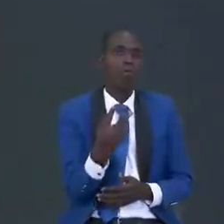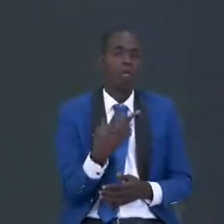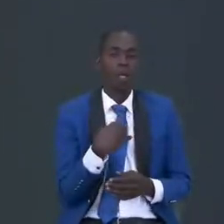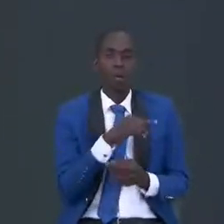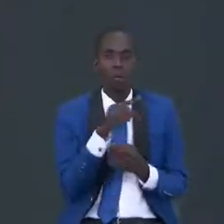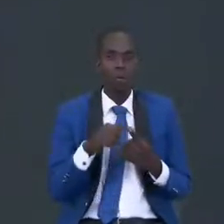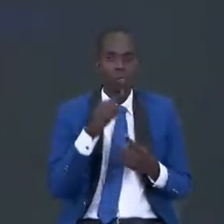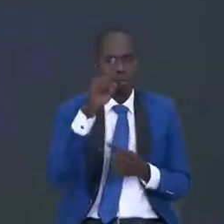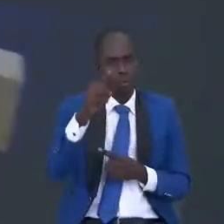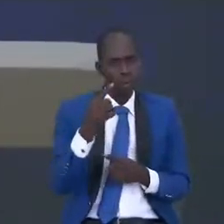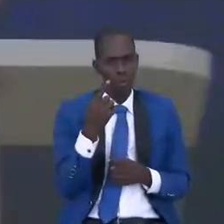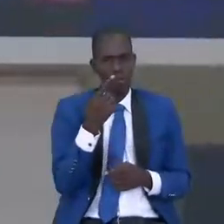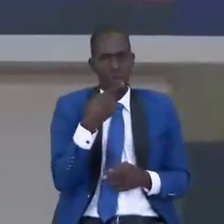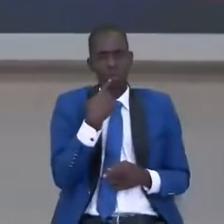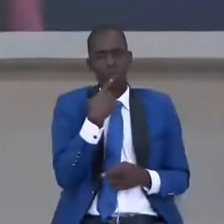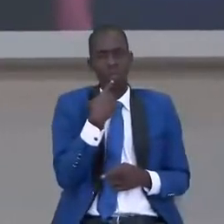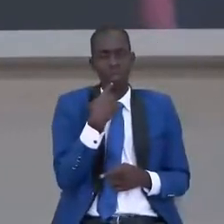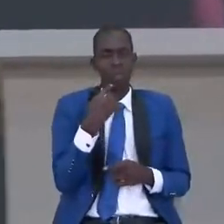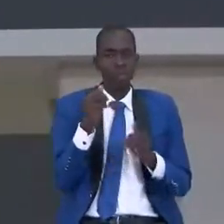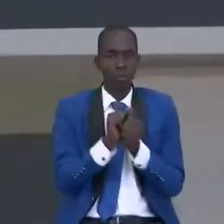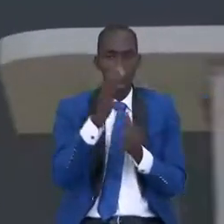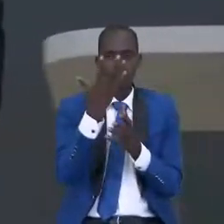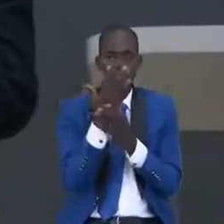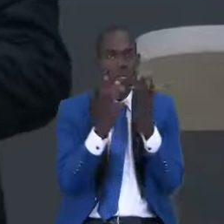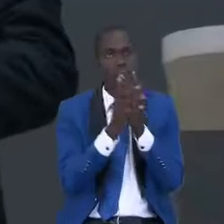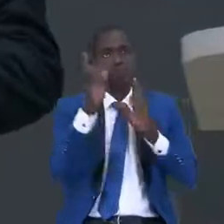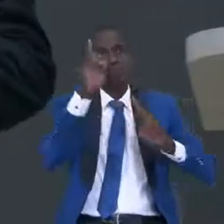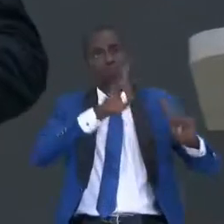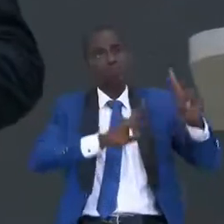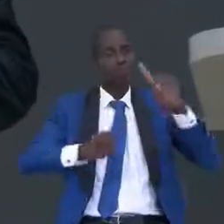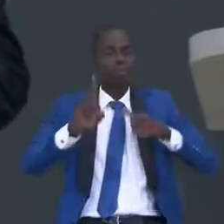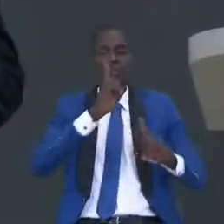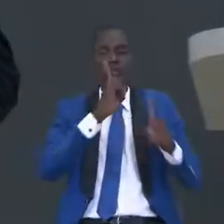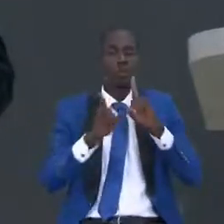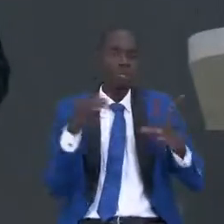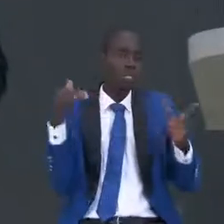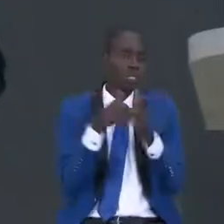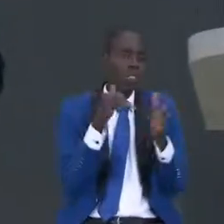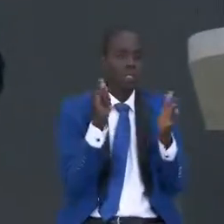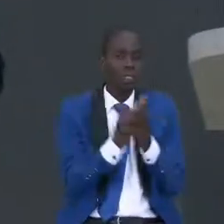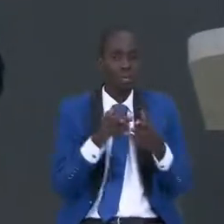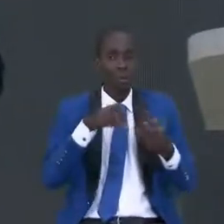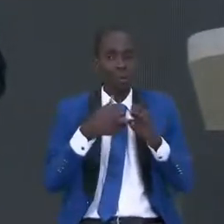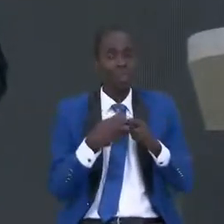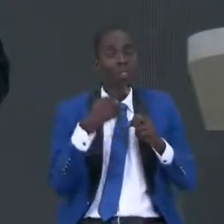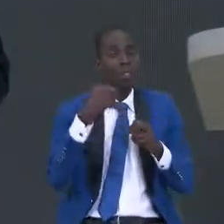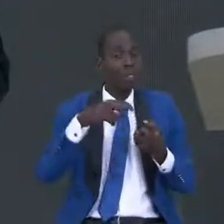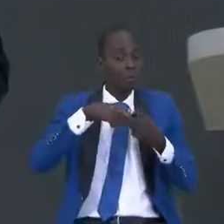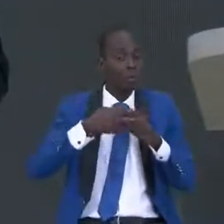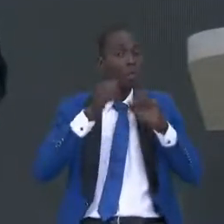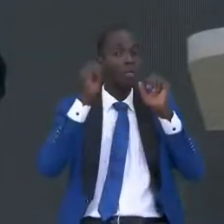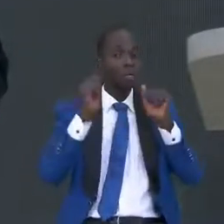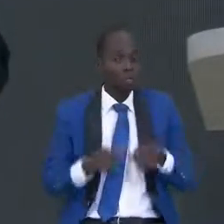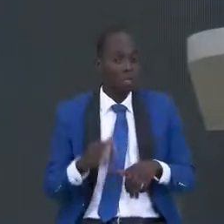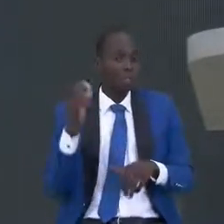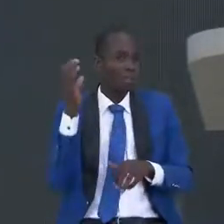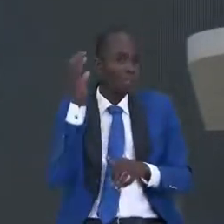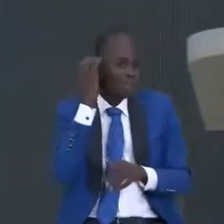bouche et tu parles à cette montagne, la montagne ne peut seulement entendre le